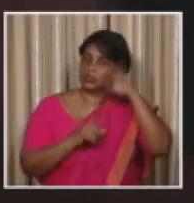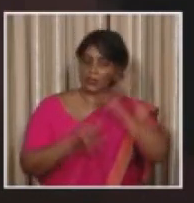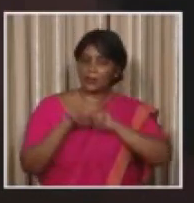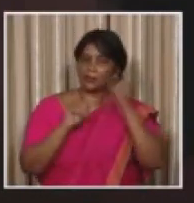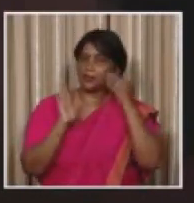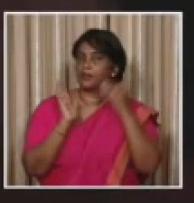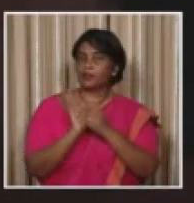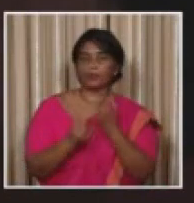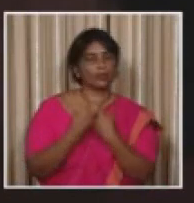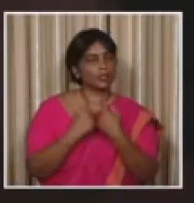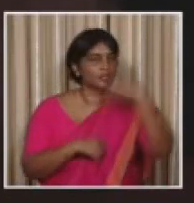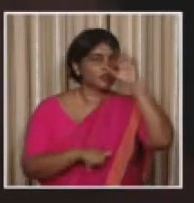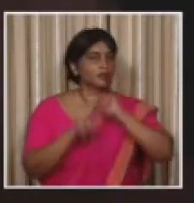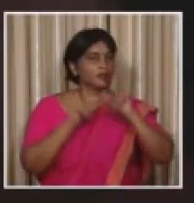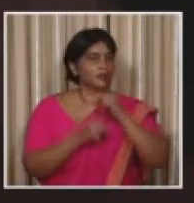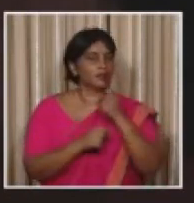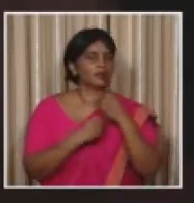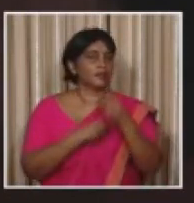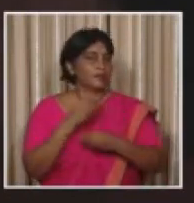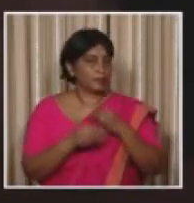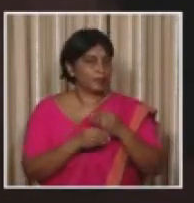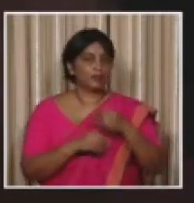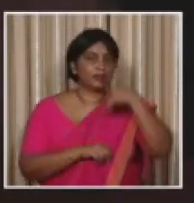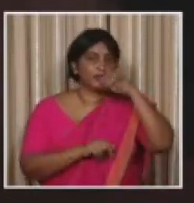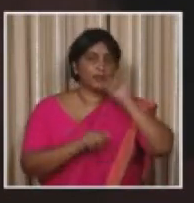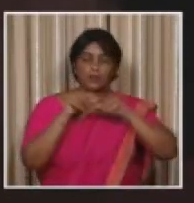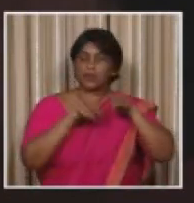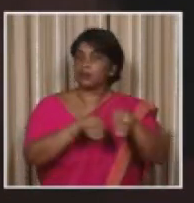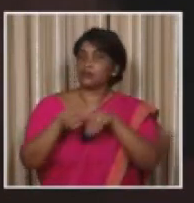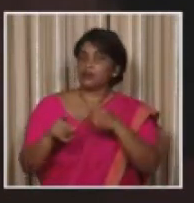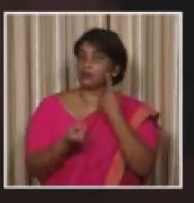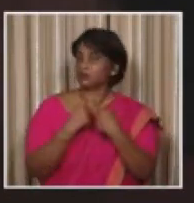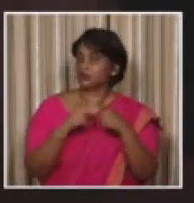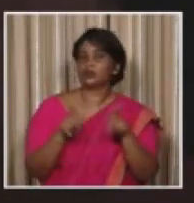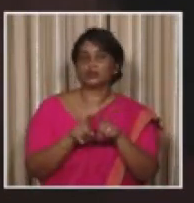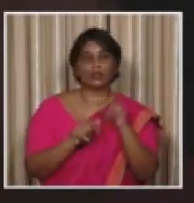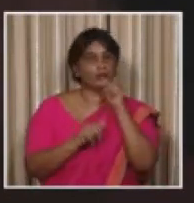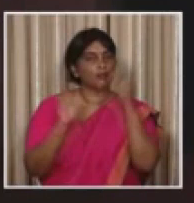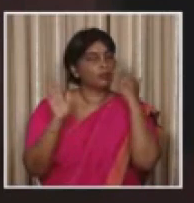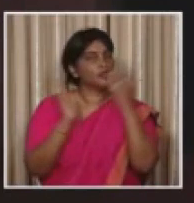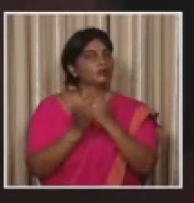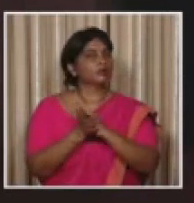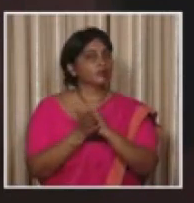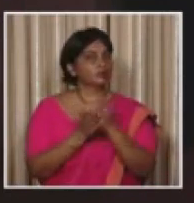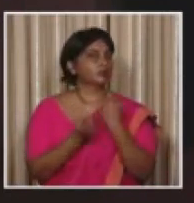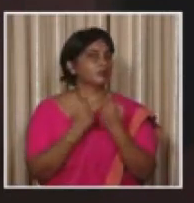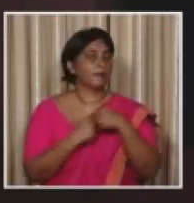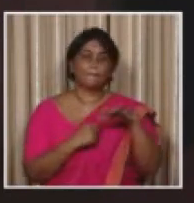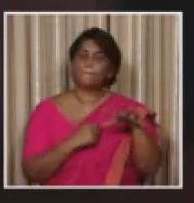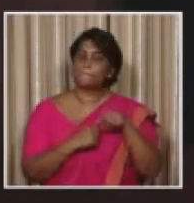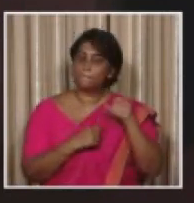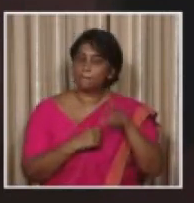पिलिबंद नियामने औषध निष्पादन पिलिबंद नियामने औषध वगाव पिलिबंद नियामने वगेम प्रतिकर्म सेवे सन्धा नियामने भाविता